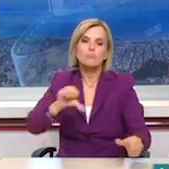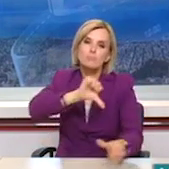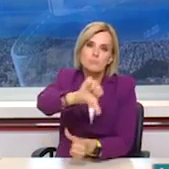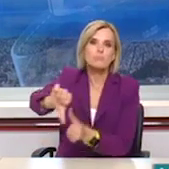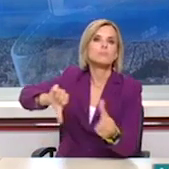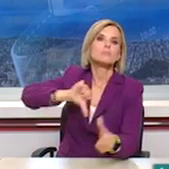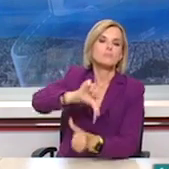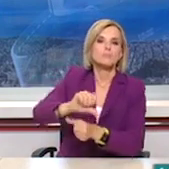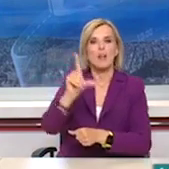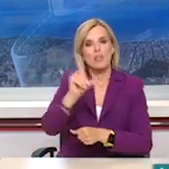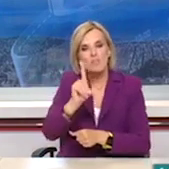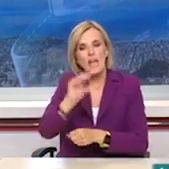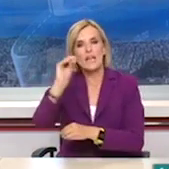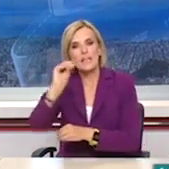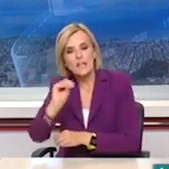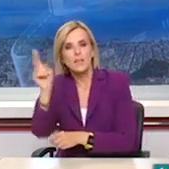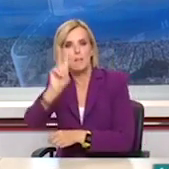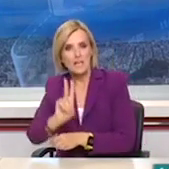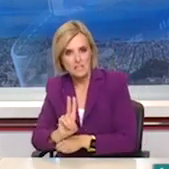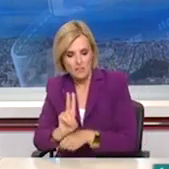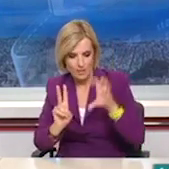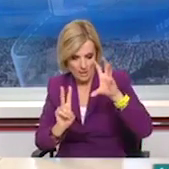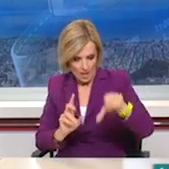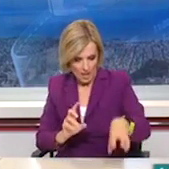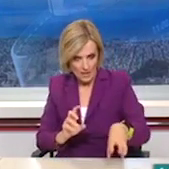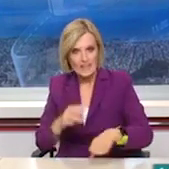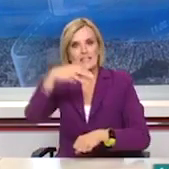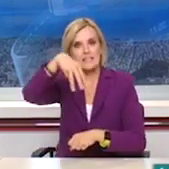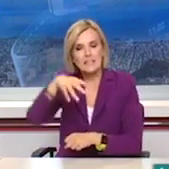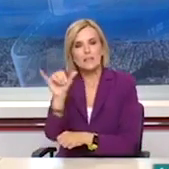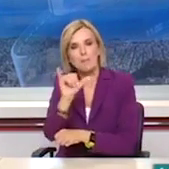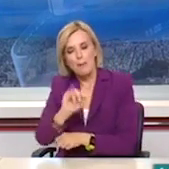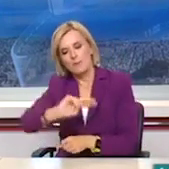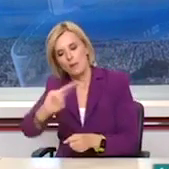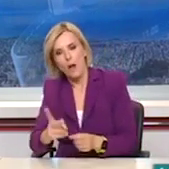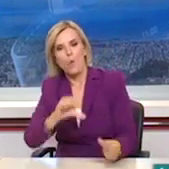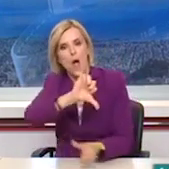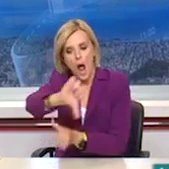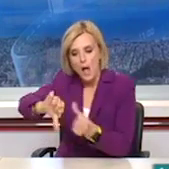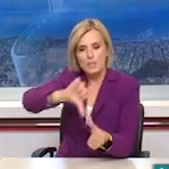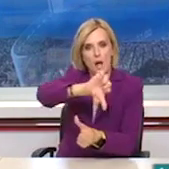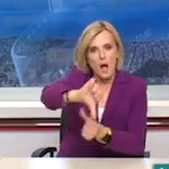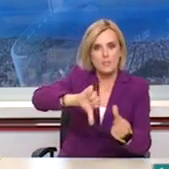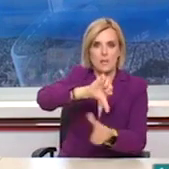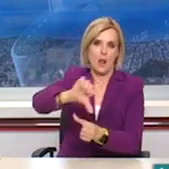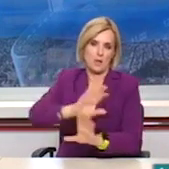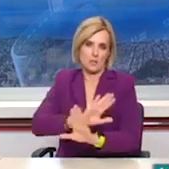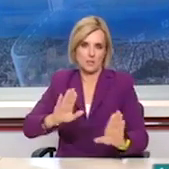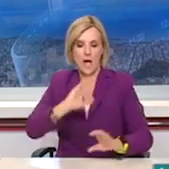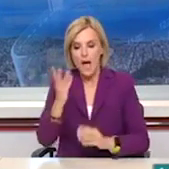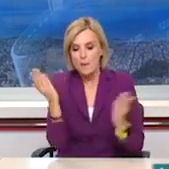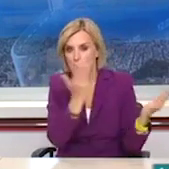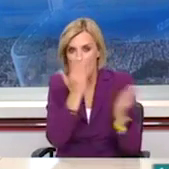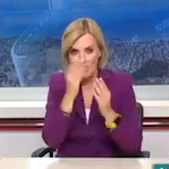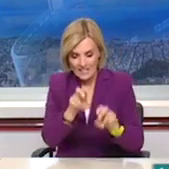περιτροπής. Δευτέρα, Τετάρτη, Παρασκευή το ένα, Τρίτη, Πέμπτη το άλλο. Και την επόμενη εβδομάδα το αντίθετο. Αν οι